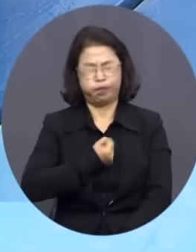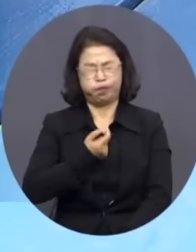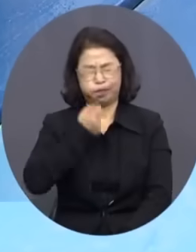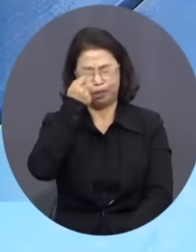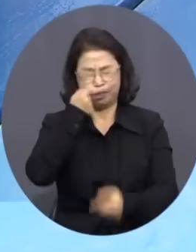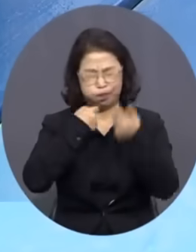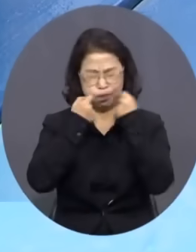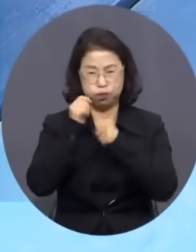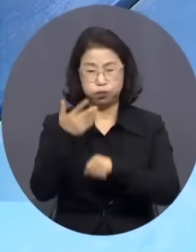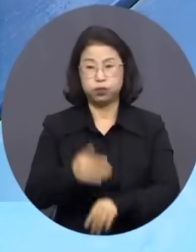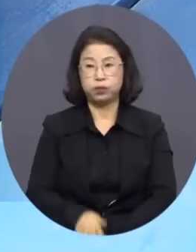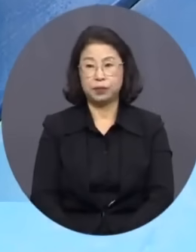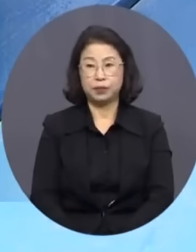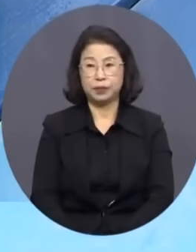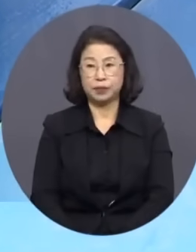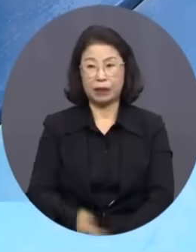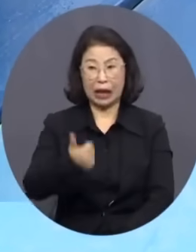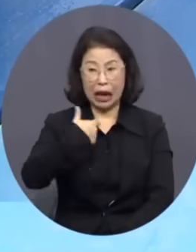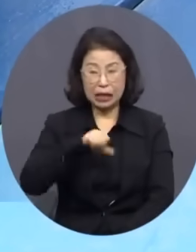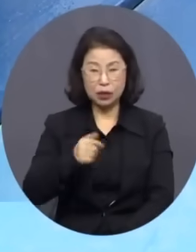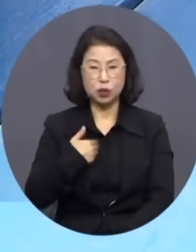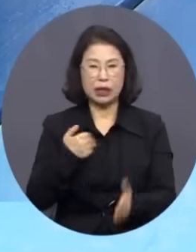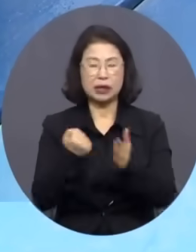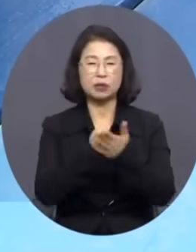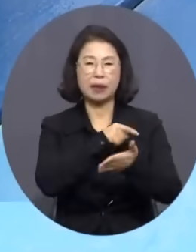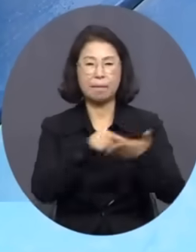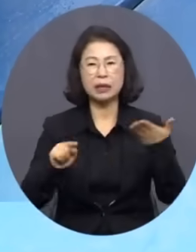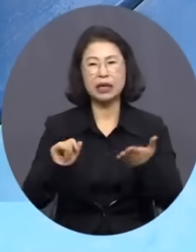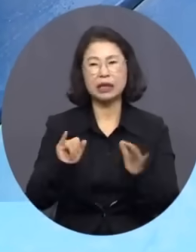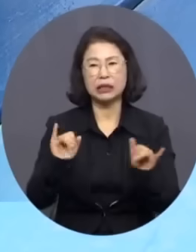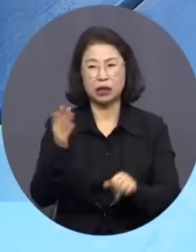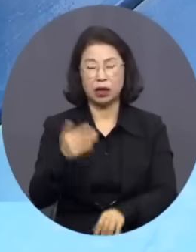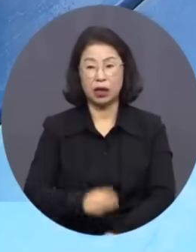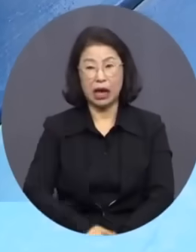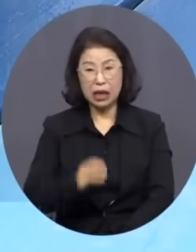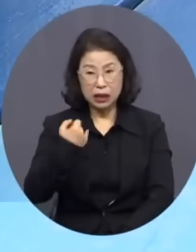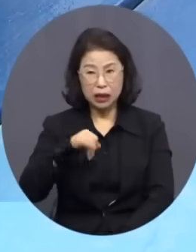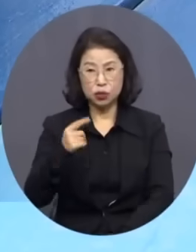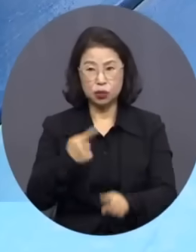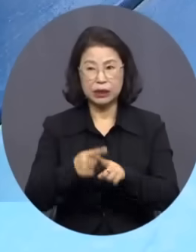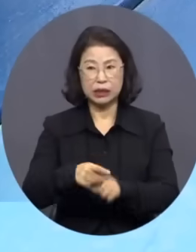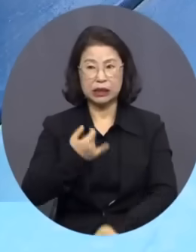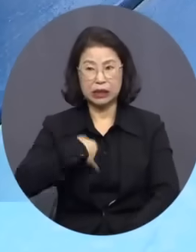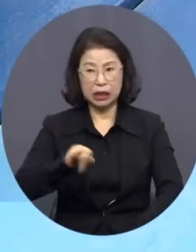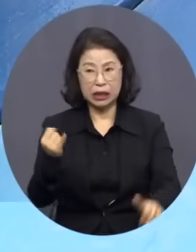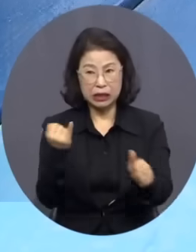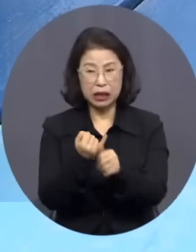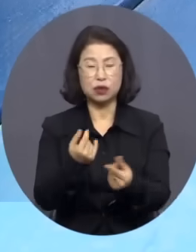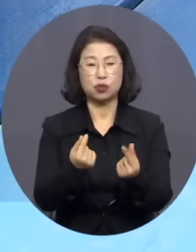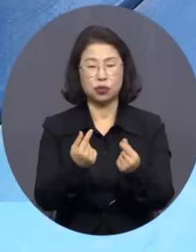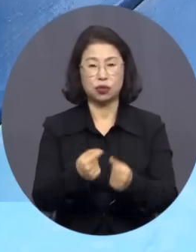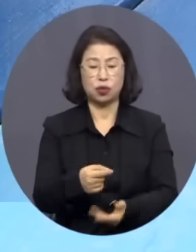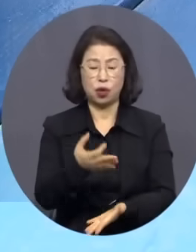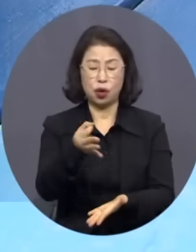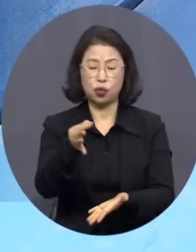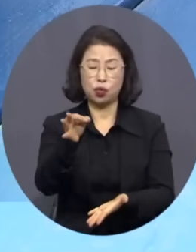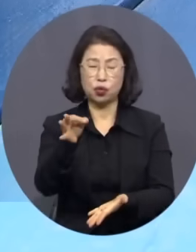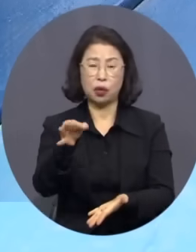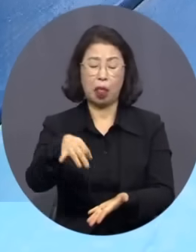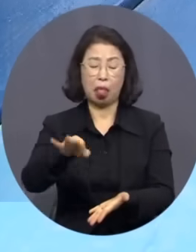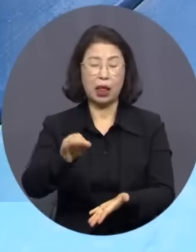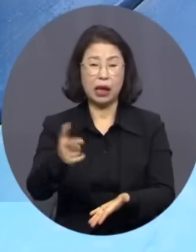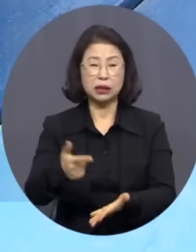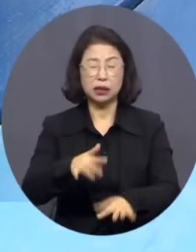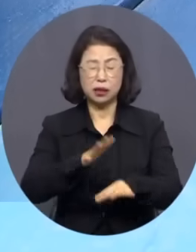나고. 아들도 나 때문에 피해자잖아요. 딸도 그렇고 사위도 그렇고.